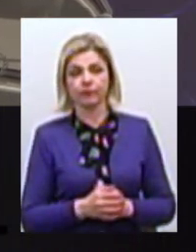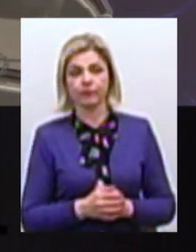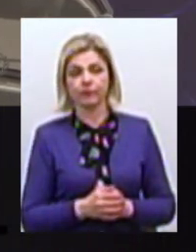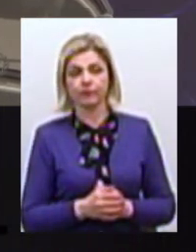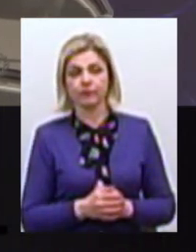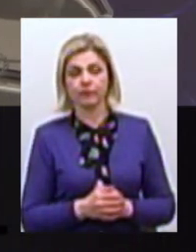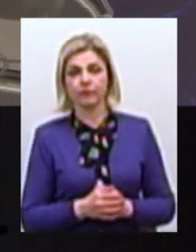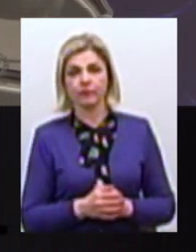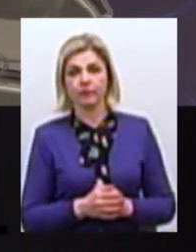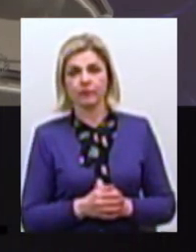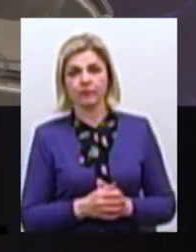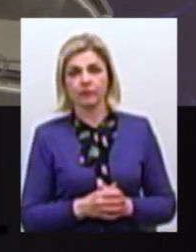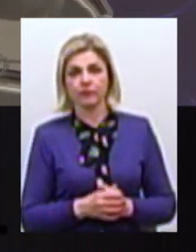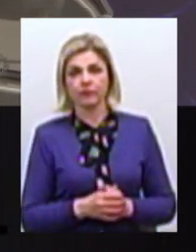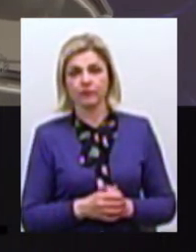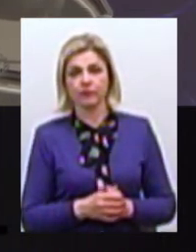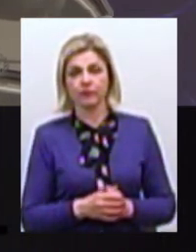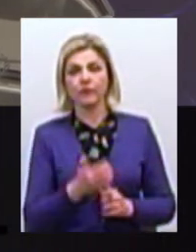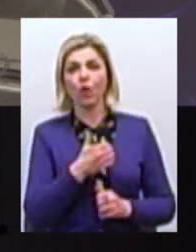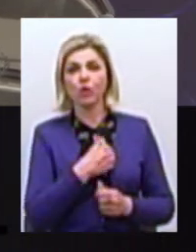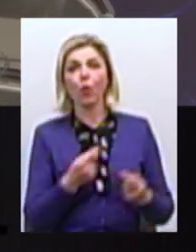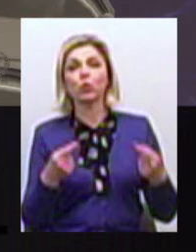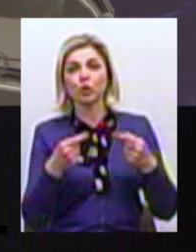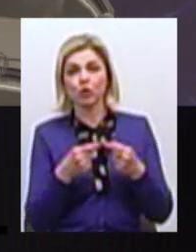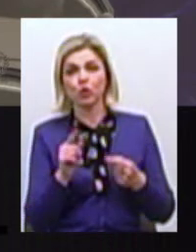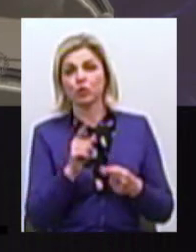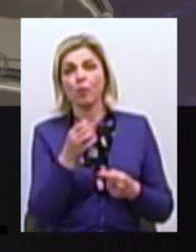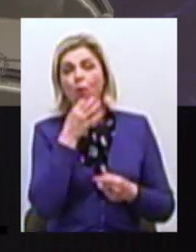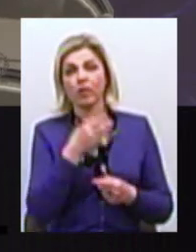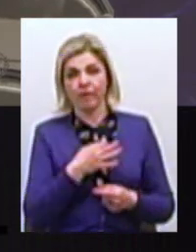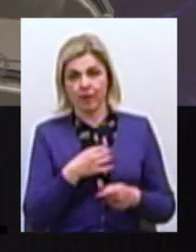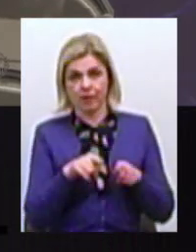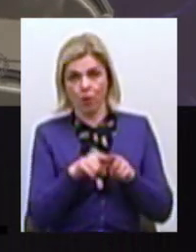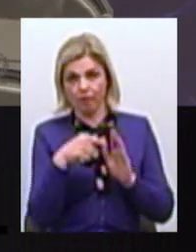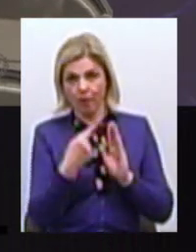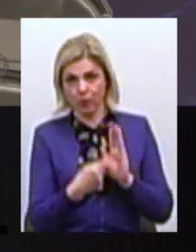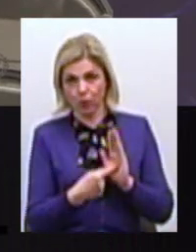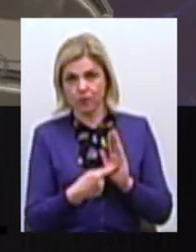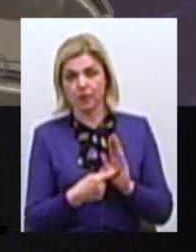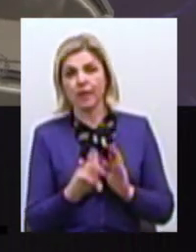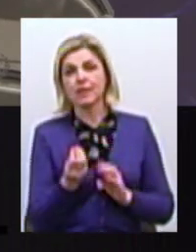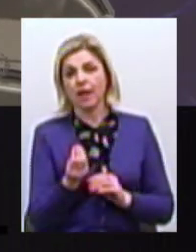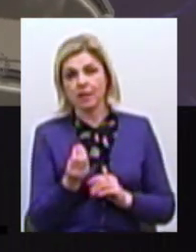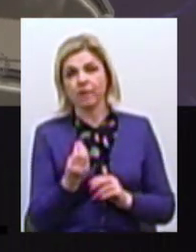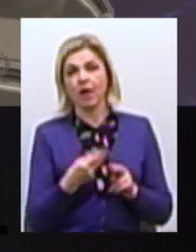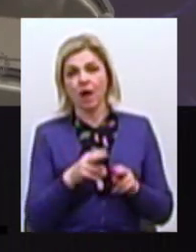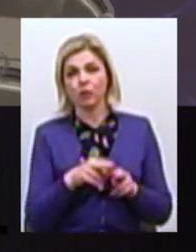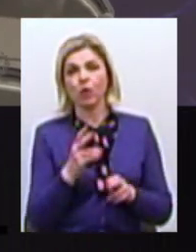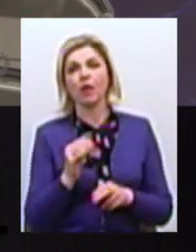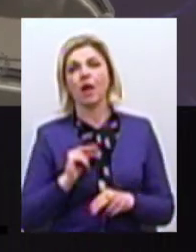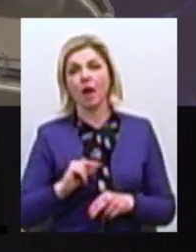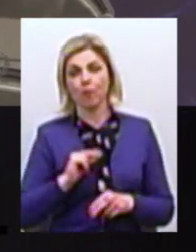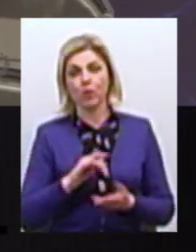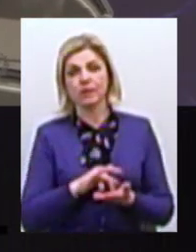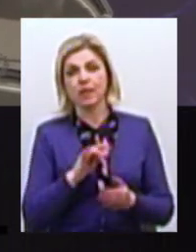Да, я хотела бы уточнить, чтобы он ответил на такой вопрос. Средства, которые на работу